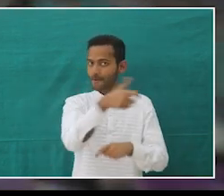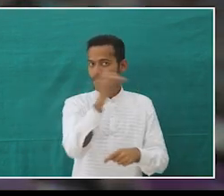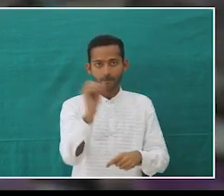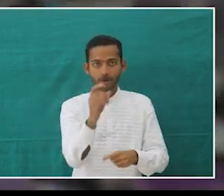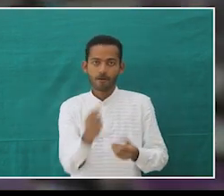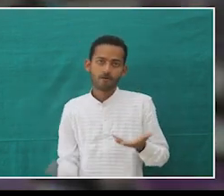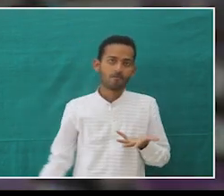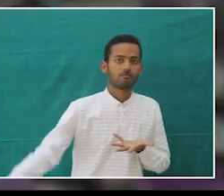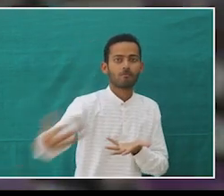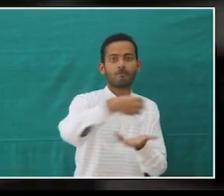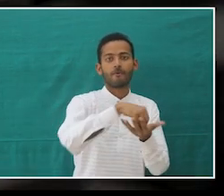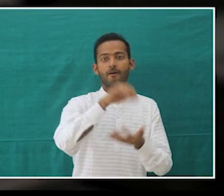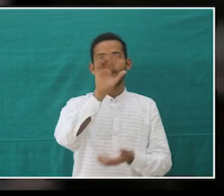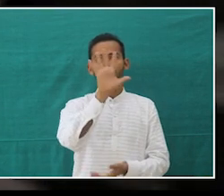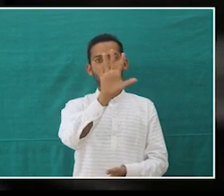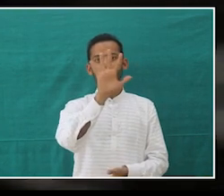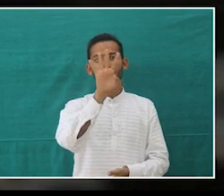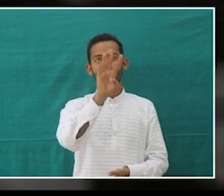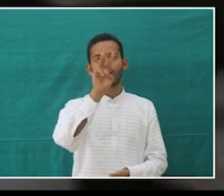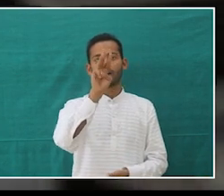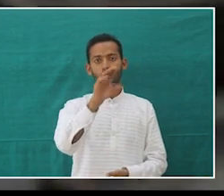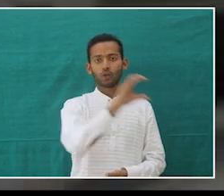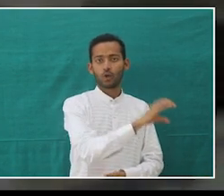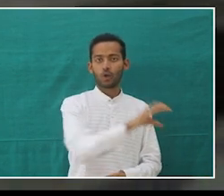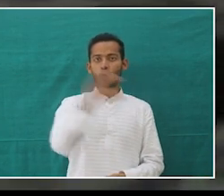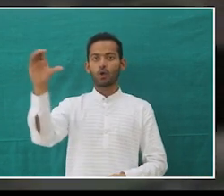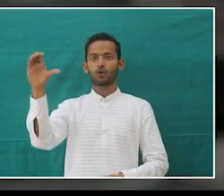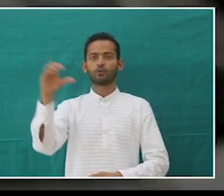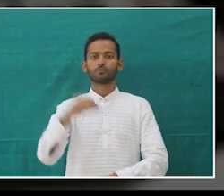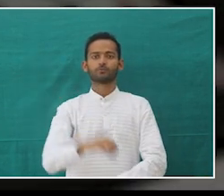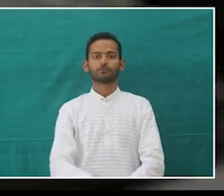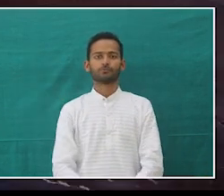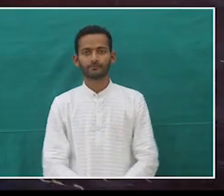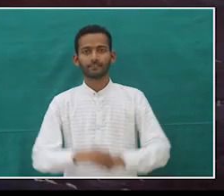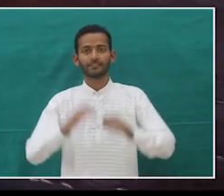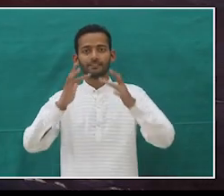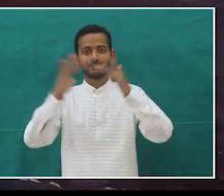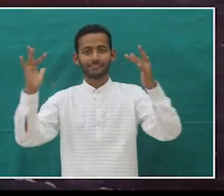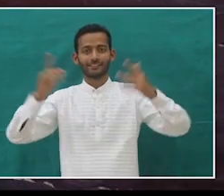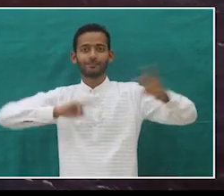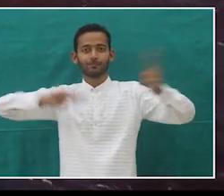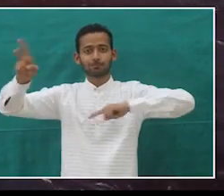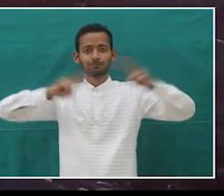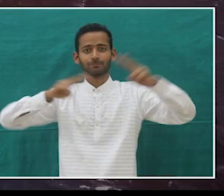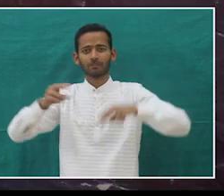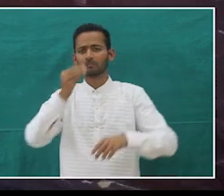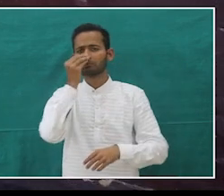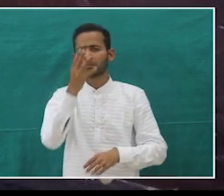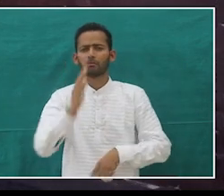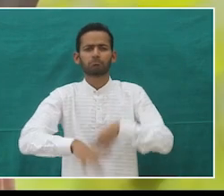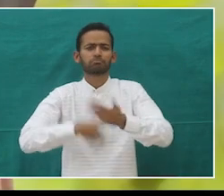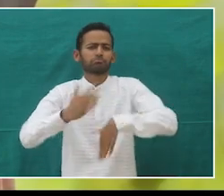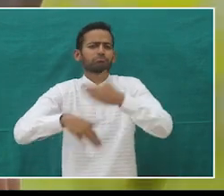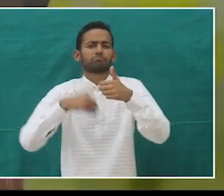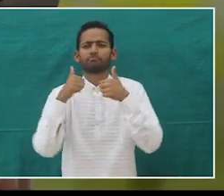खिलाफ 54000 करोड़ रुपए से अधिक की रिकवरी भी की गई जीवन यापन आसन